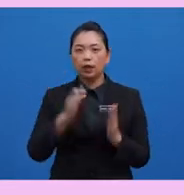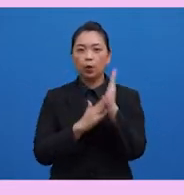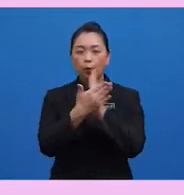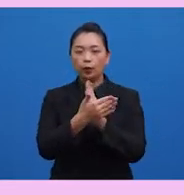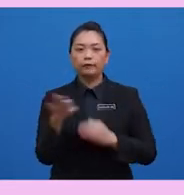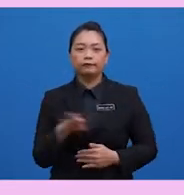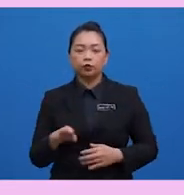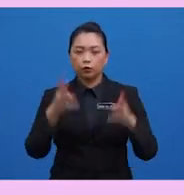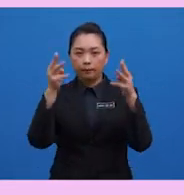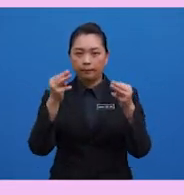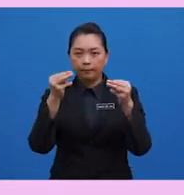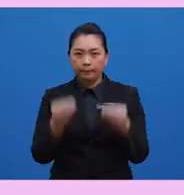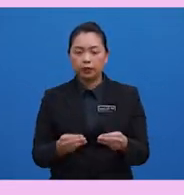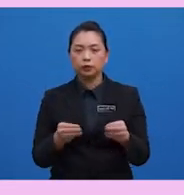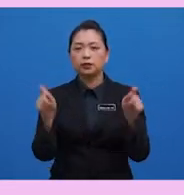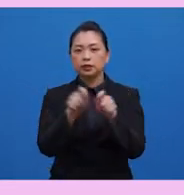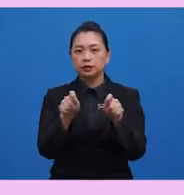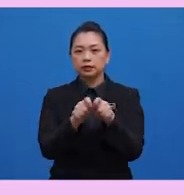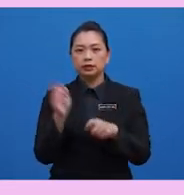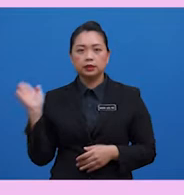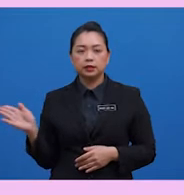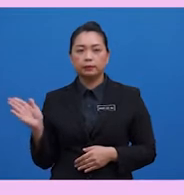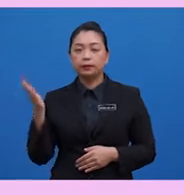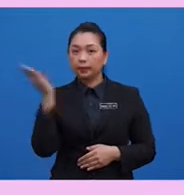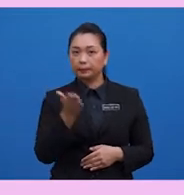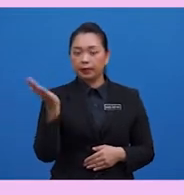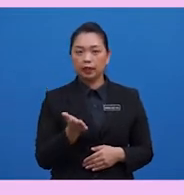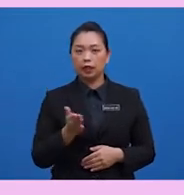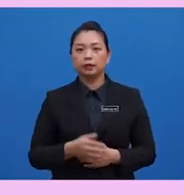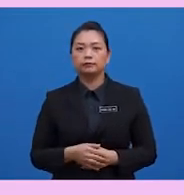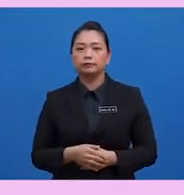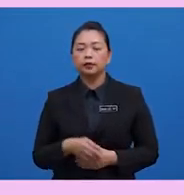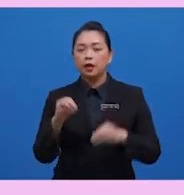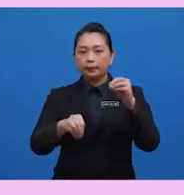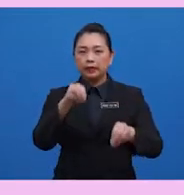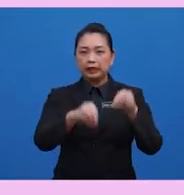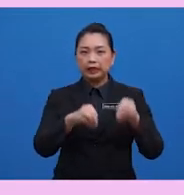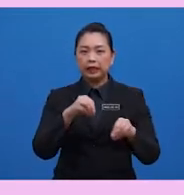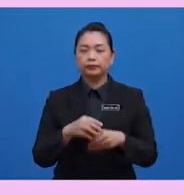disebabkan oleh faktor manusia seperti aktiviti pembalakan,